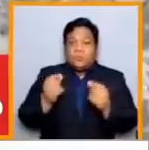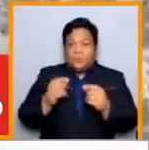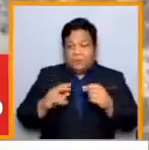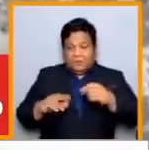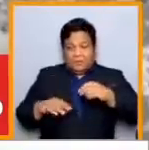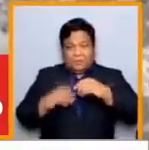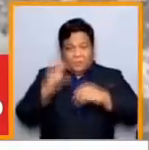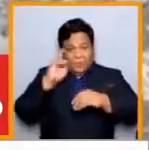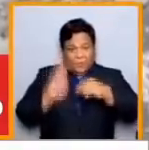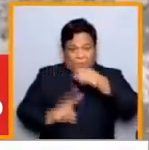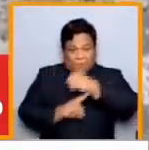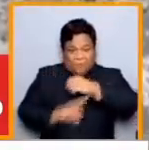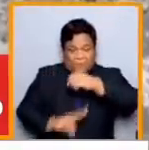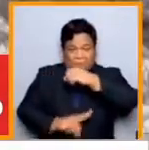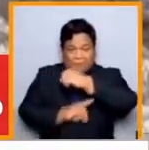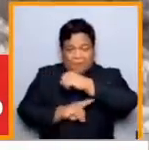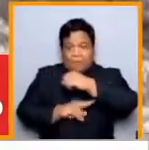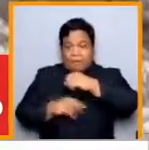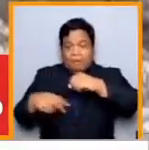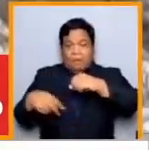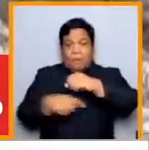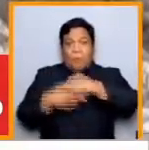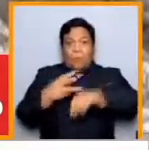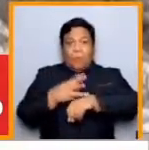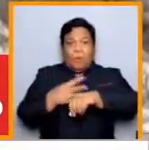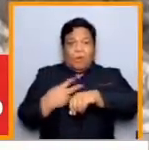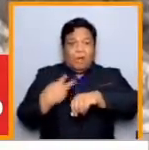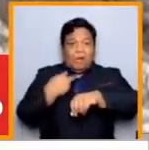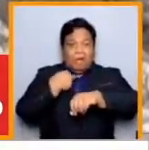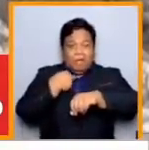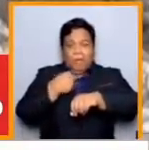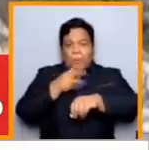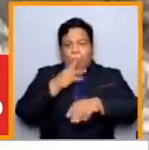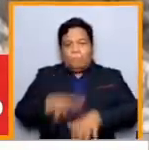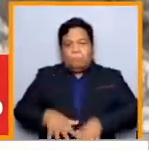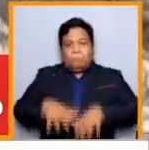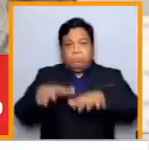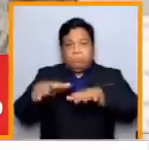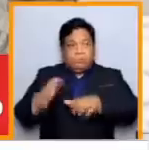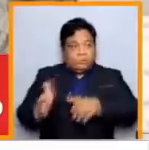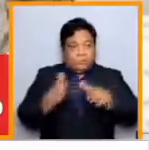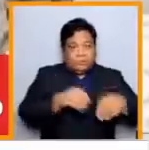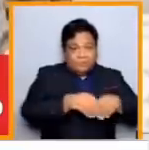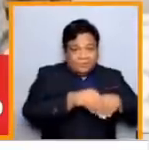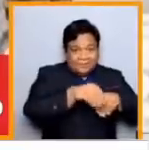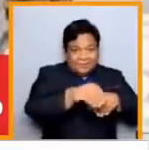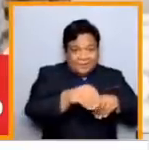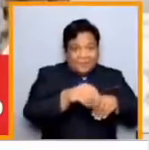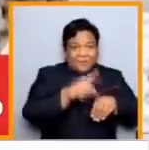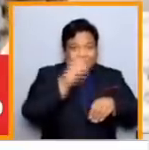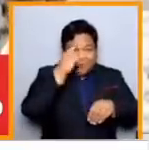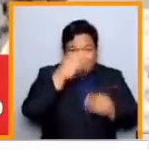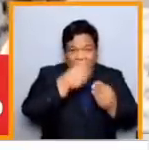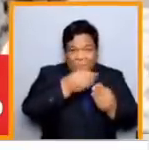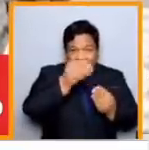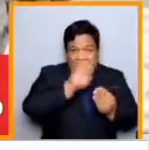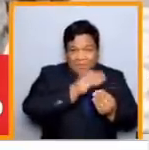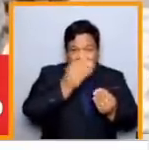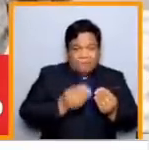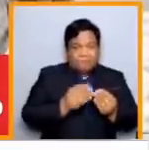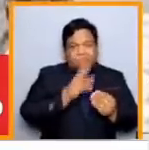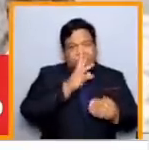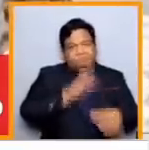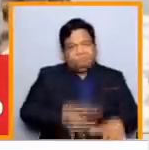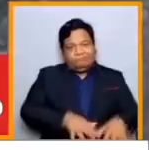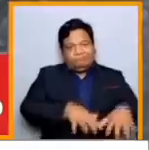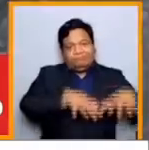River. Ang katabi naman itong taniman ng saging na lubog sa baha. Pinasok din ang tubig ang mga kalapit na bahay.